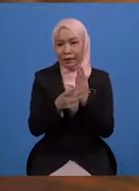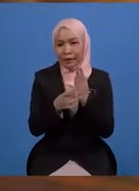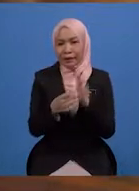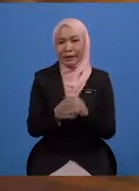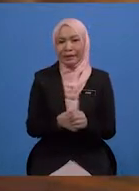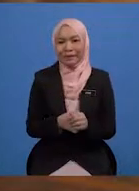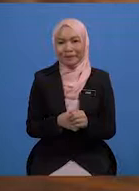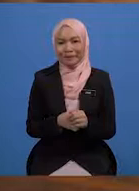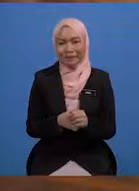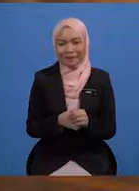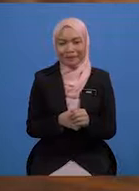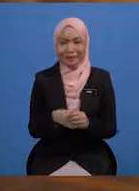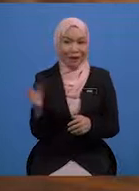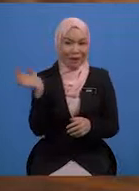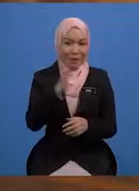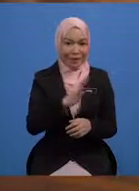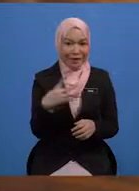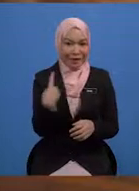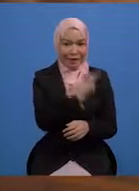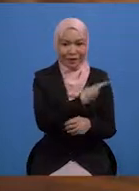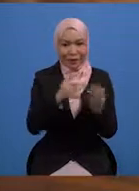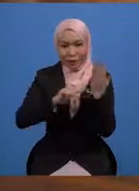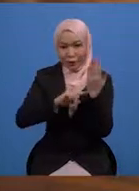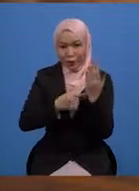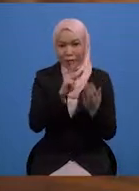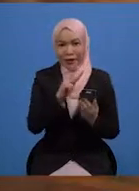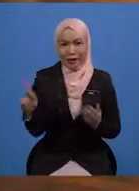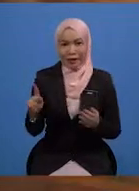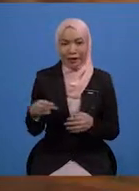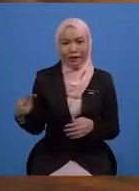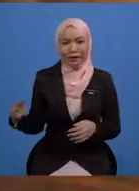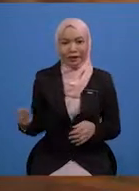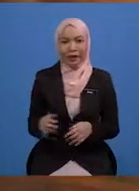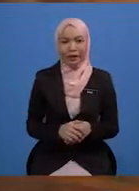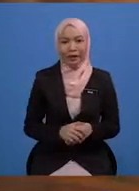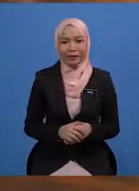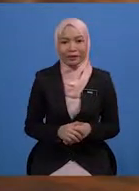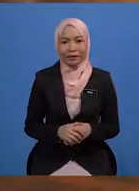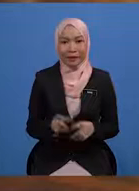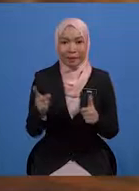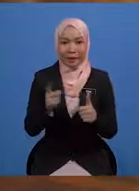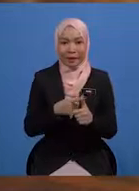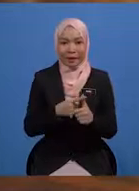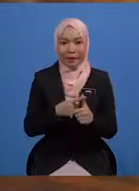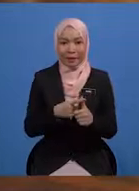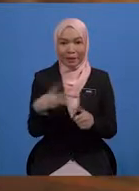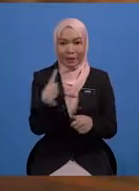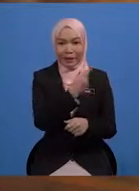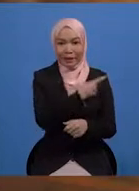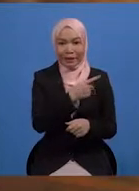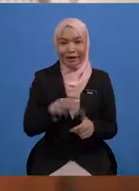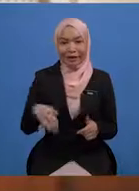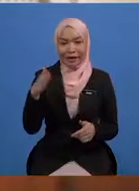Jom kita mulakan. Hal benda yang akan kita hasilkan ialah landscape atau pemandangan.